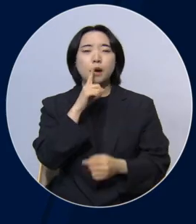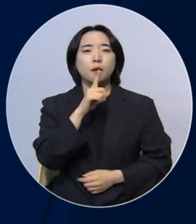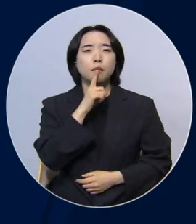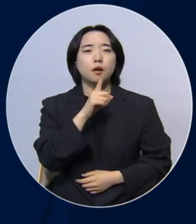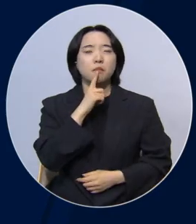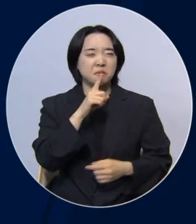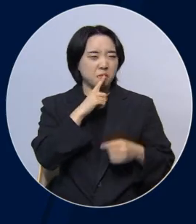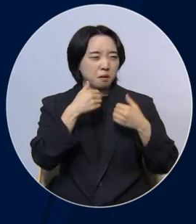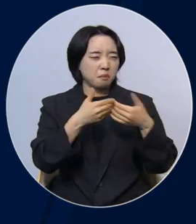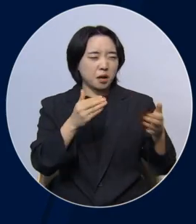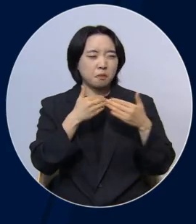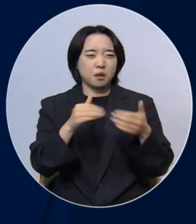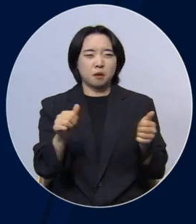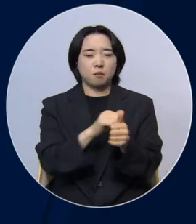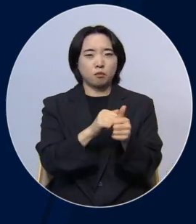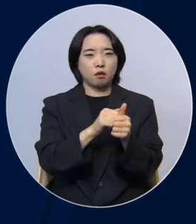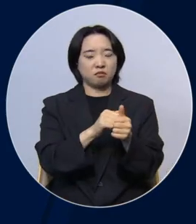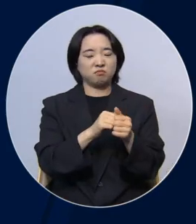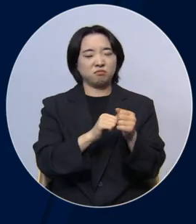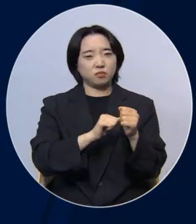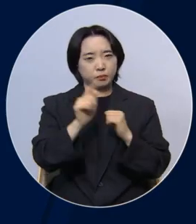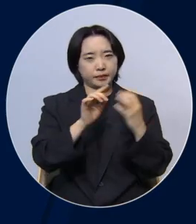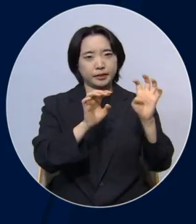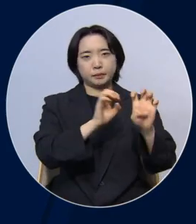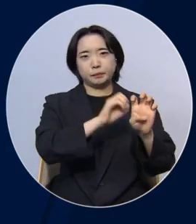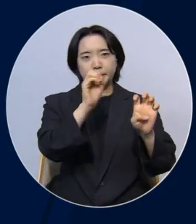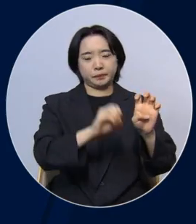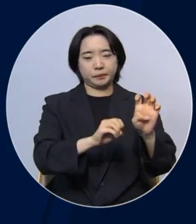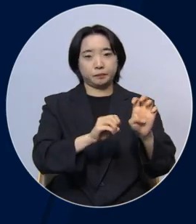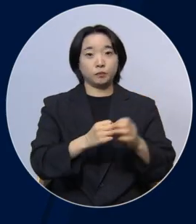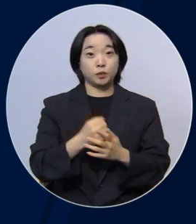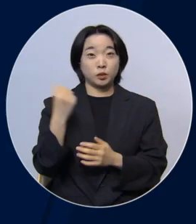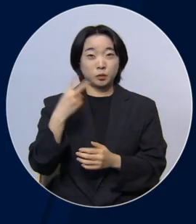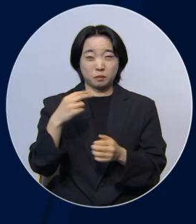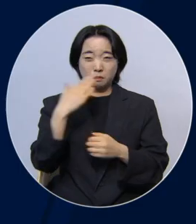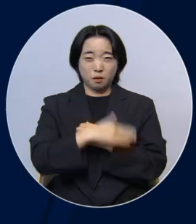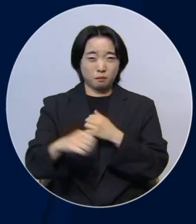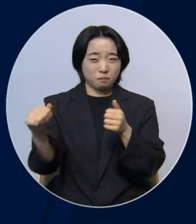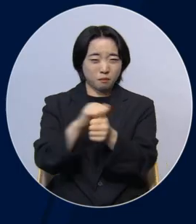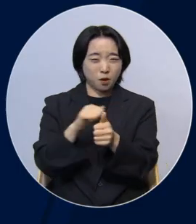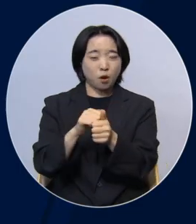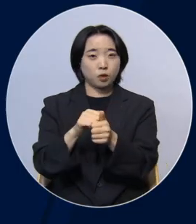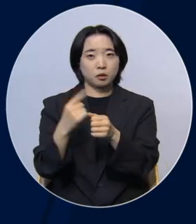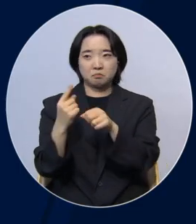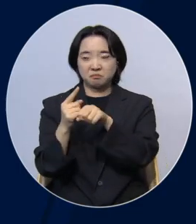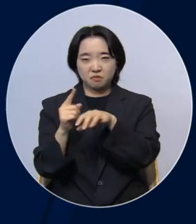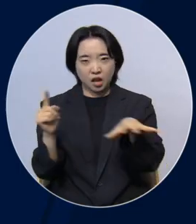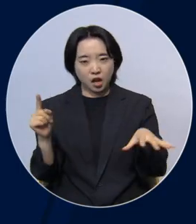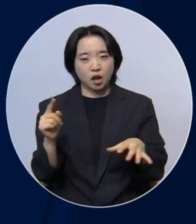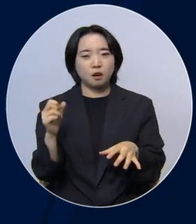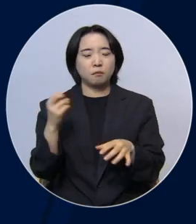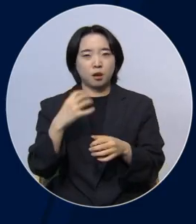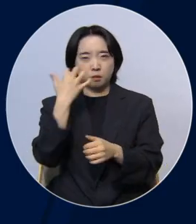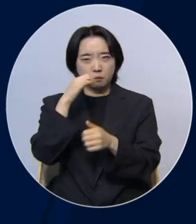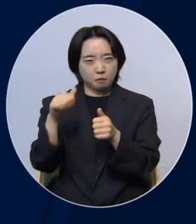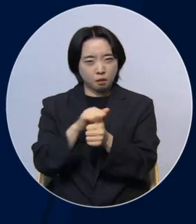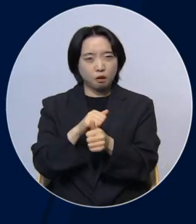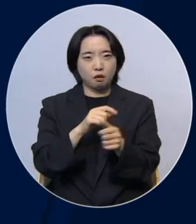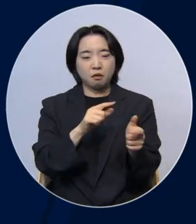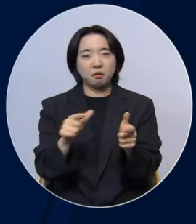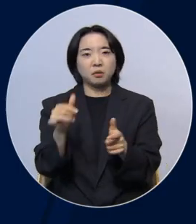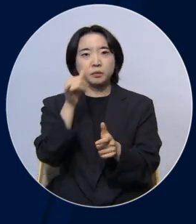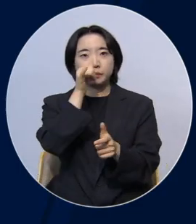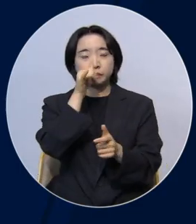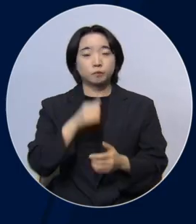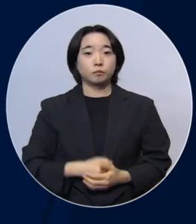큰 비중을 차지했습니다 이어 신체 폭력 집단 따돌림 등이 뒤를이었습니다 특히 올해 1차와 지난해 2차 조사 결과 모두